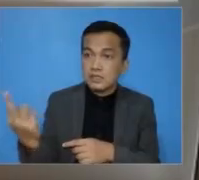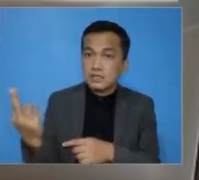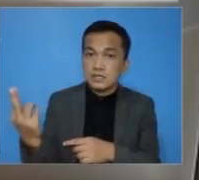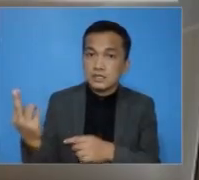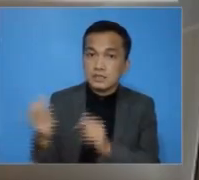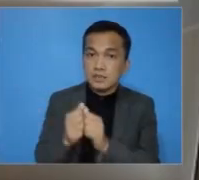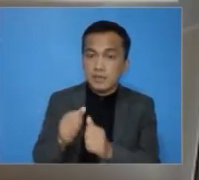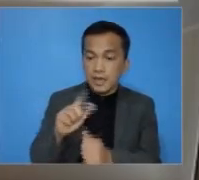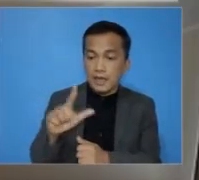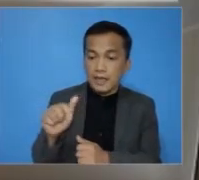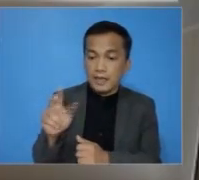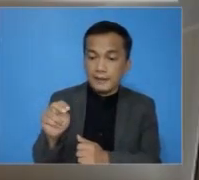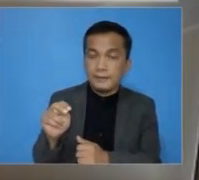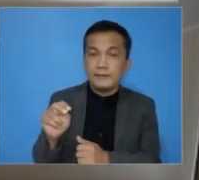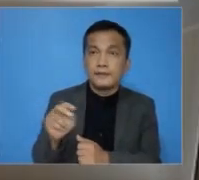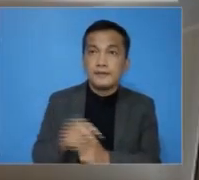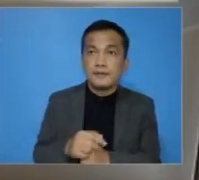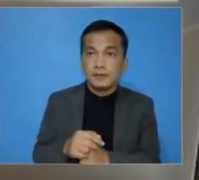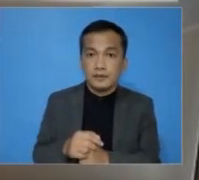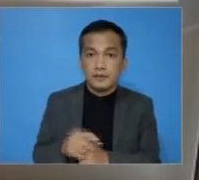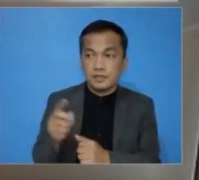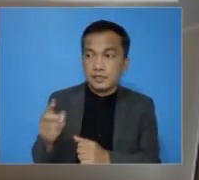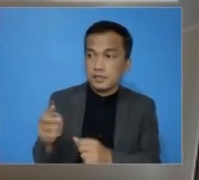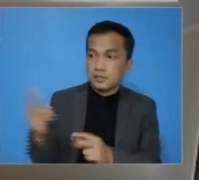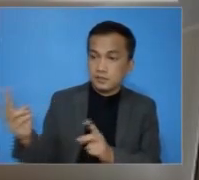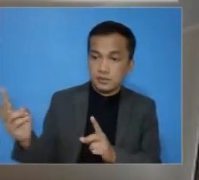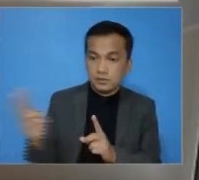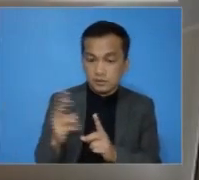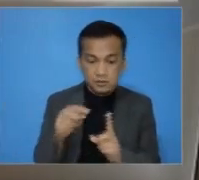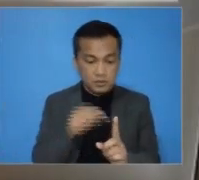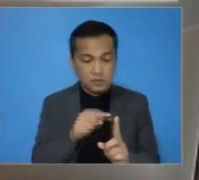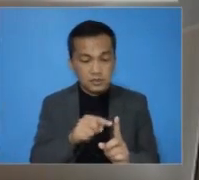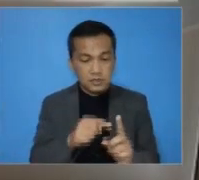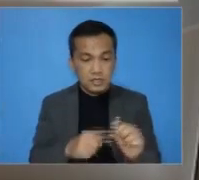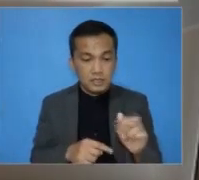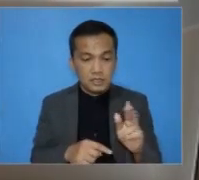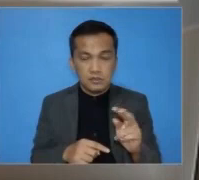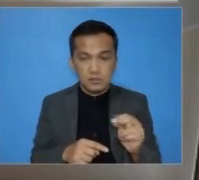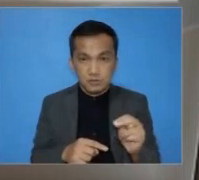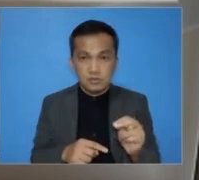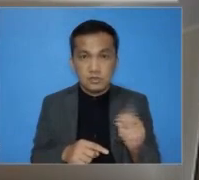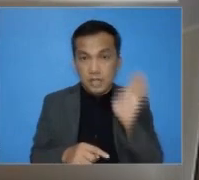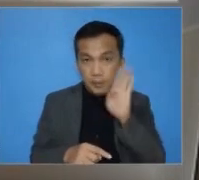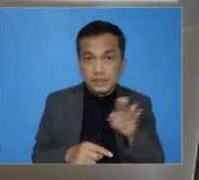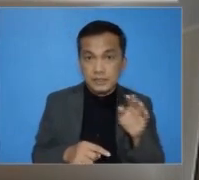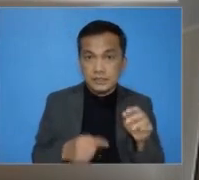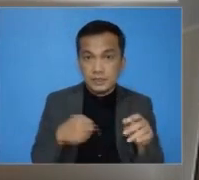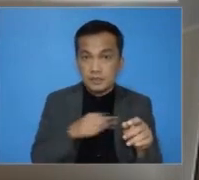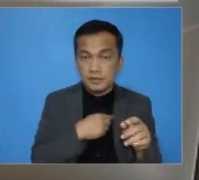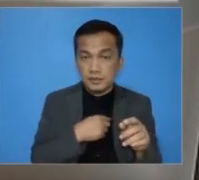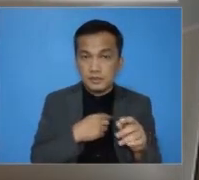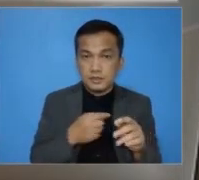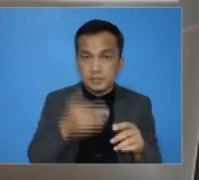Okay. Nakita nila si Jeffrey Aragon, yung kapatid po namin, okay, doon sa harap ng bahay